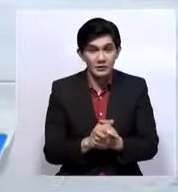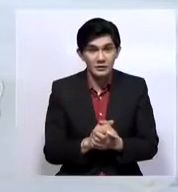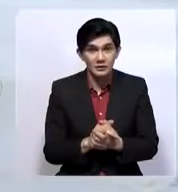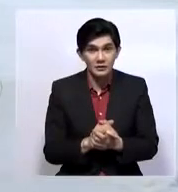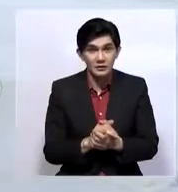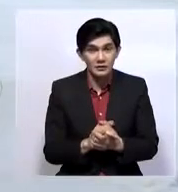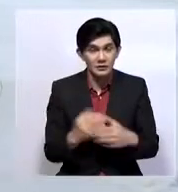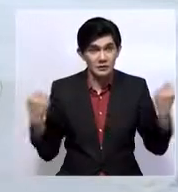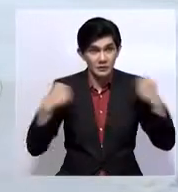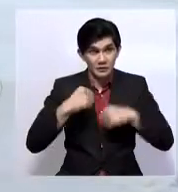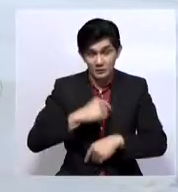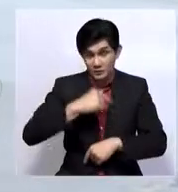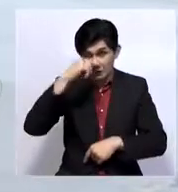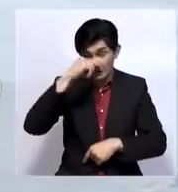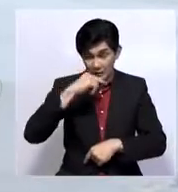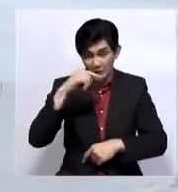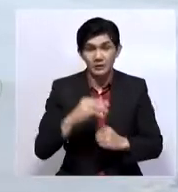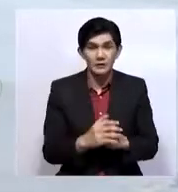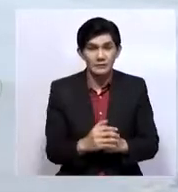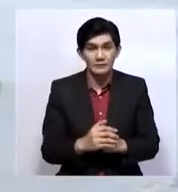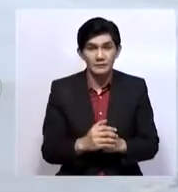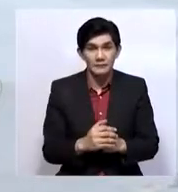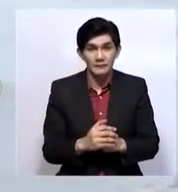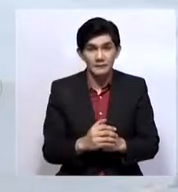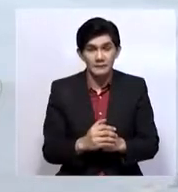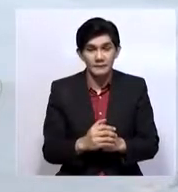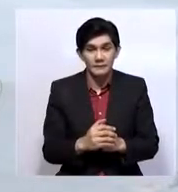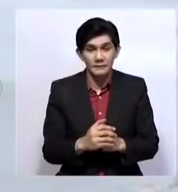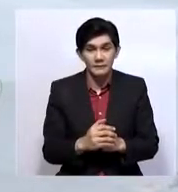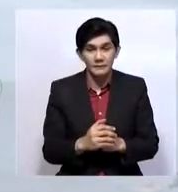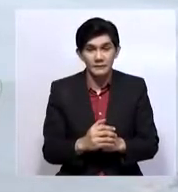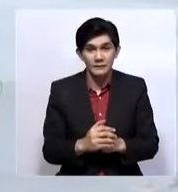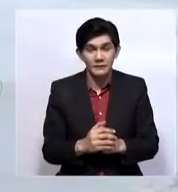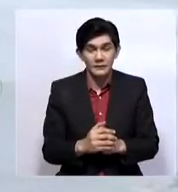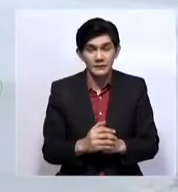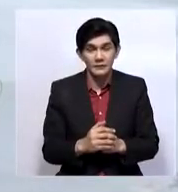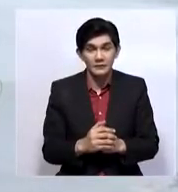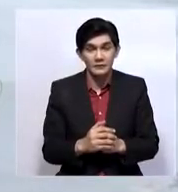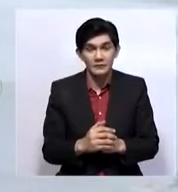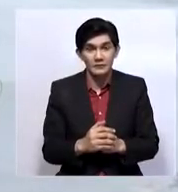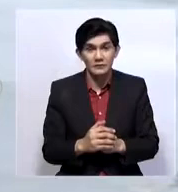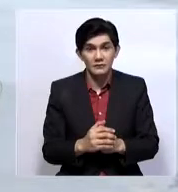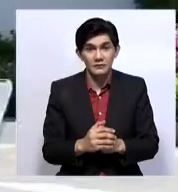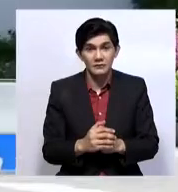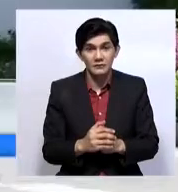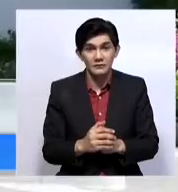การแต่งกายด้วยชุดไทยและผ้าลายดอกซึ่งถือเป็นเอกลักษณ์ของเทศกาลสงกรานต์ค่ะ